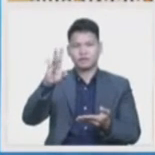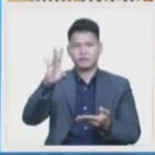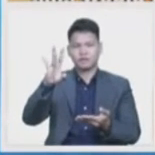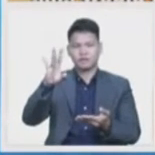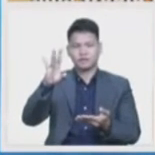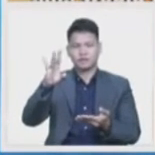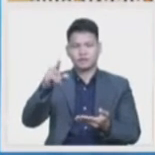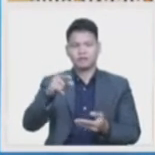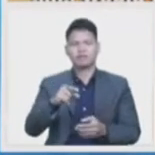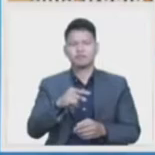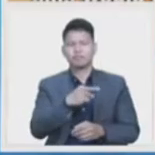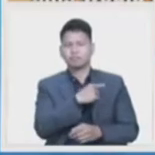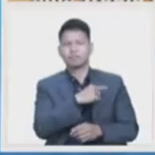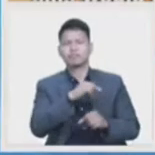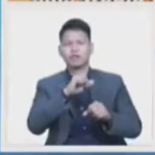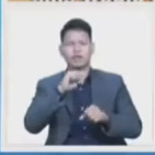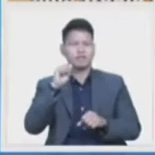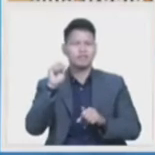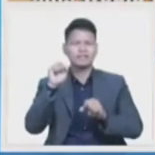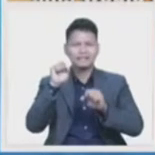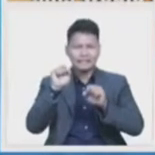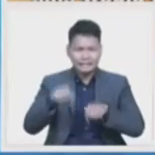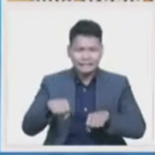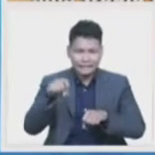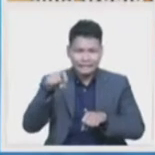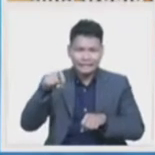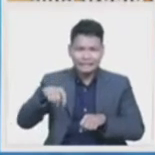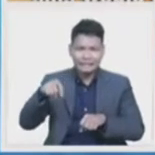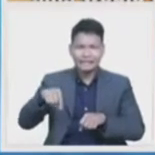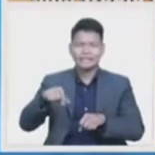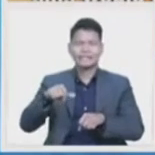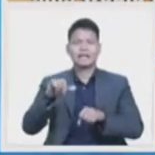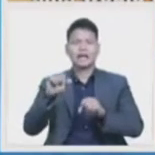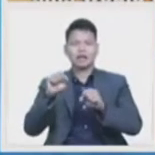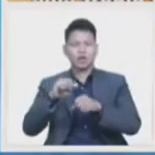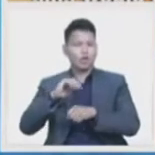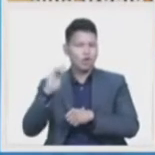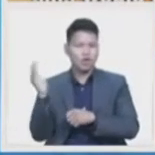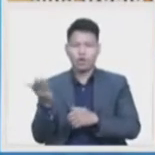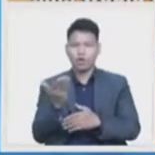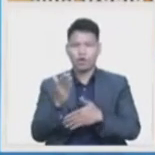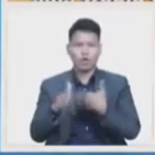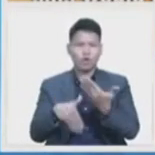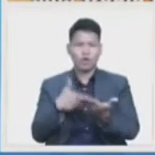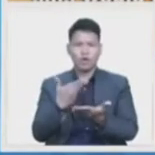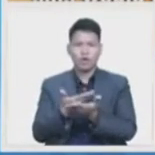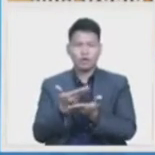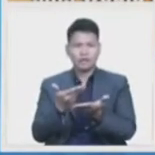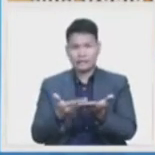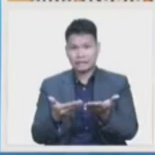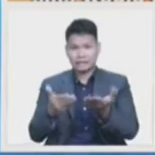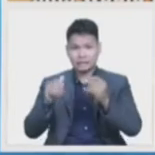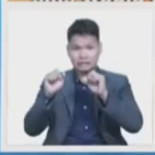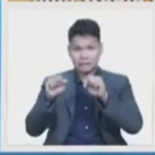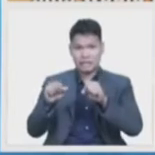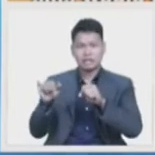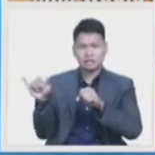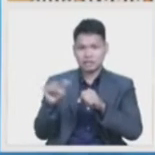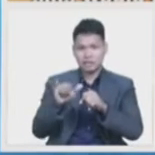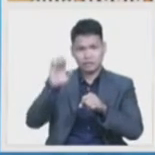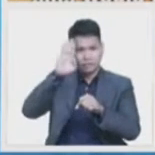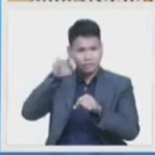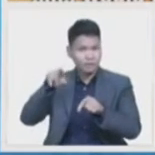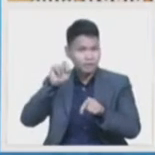siya sa nga sa tanang kahimtang may sama sa iyang mga igsuon aron mahimo siyang